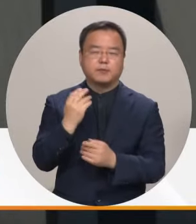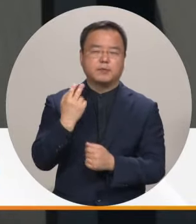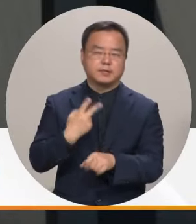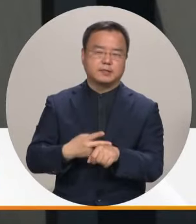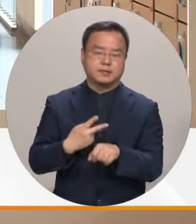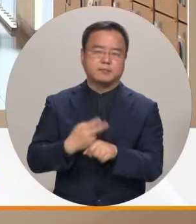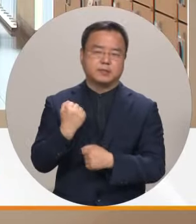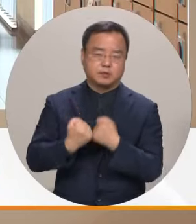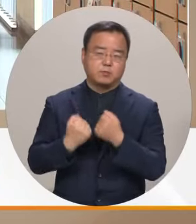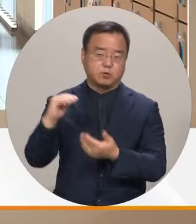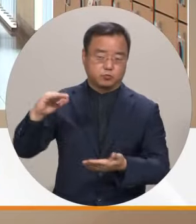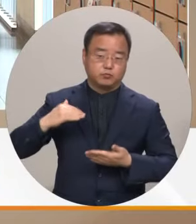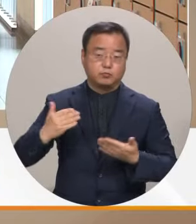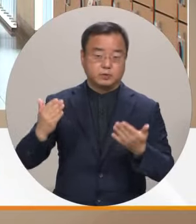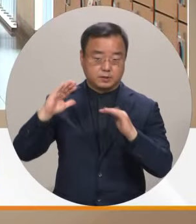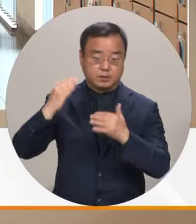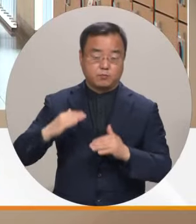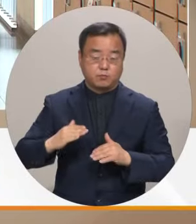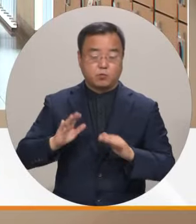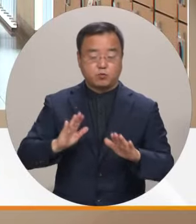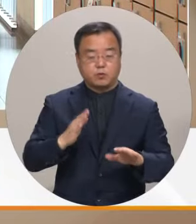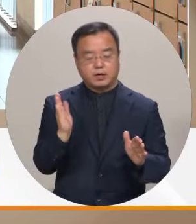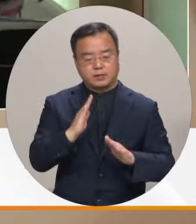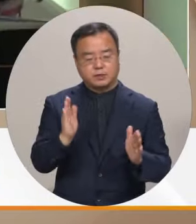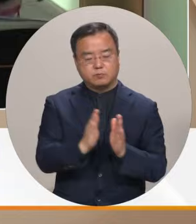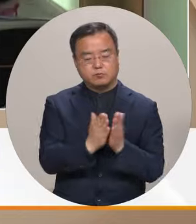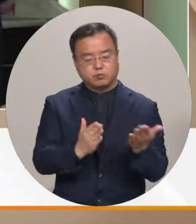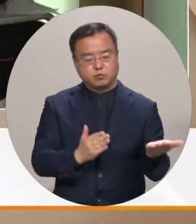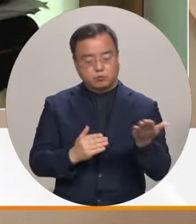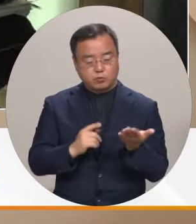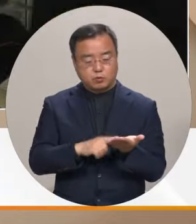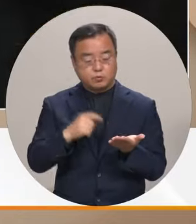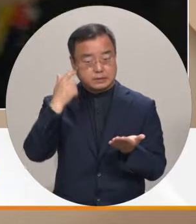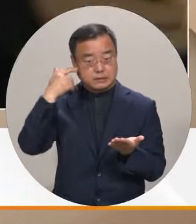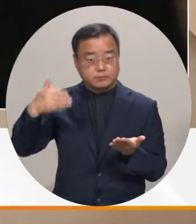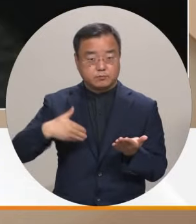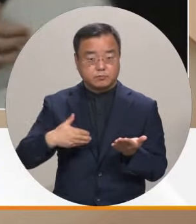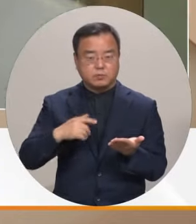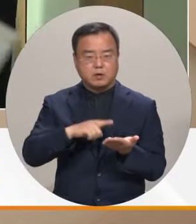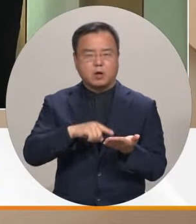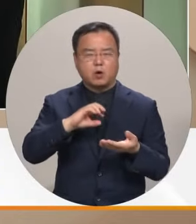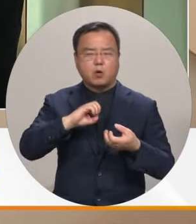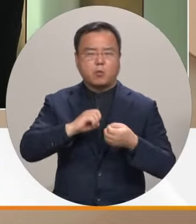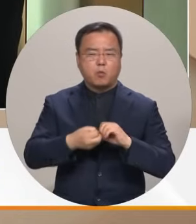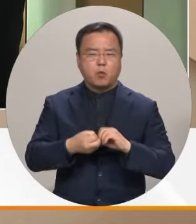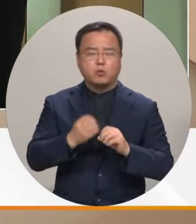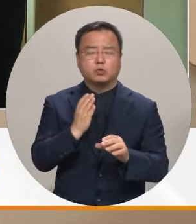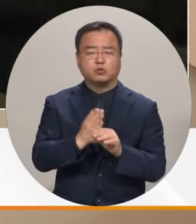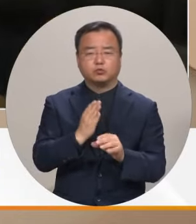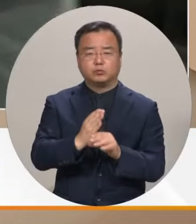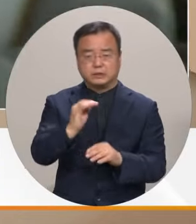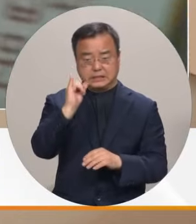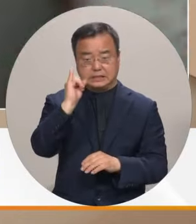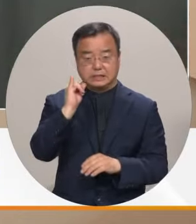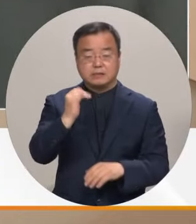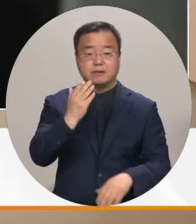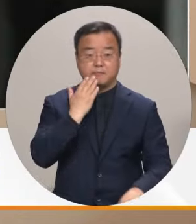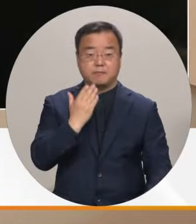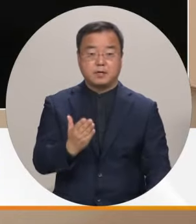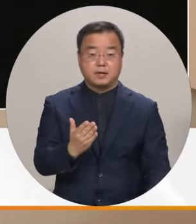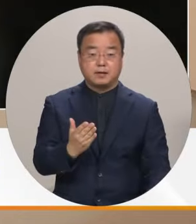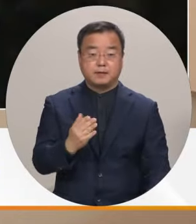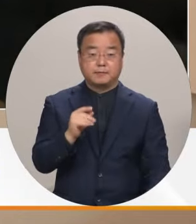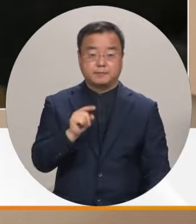저희 학생이 어 문제집을 갖고 와서 질문을 했는데 조금 오류가 있는 예 그런 부분들도 있을 수 있어요